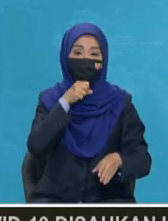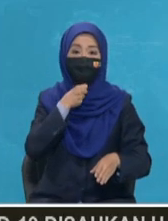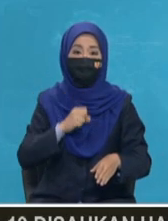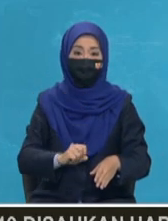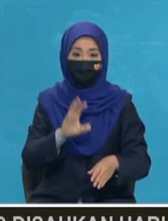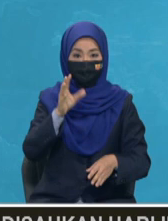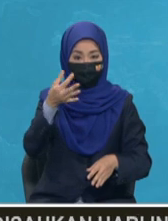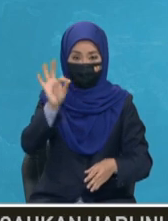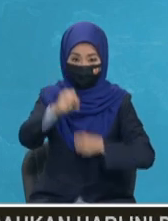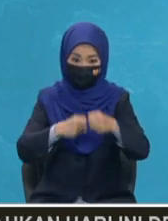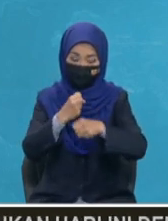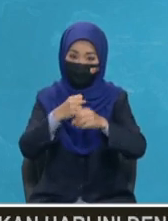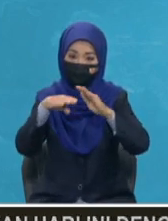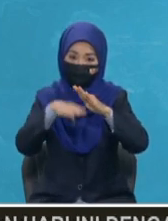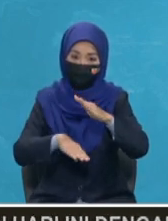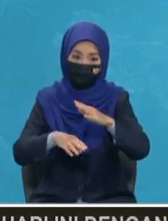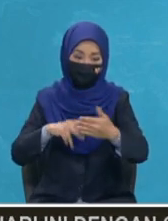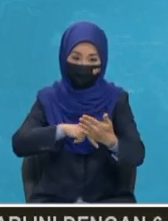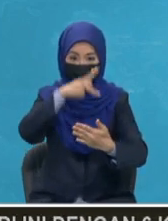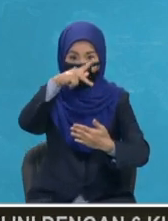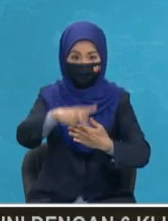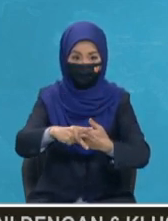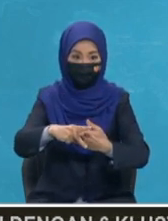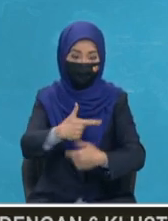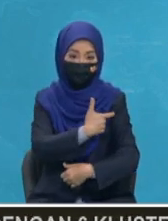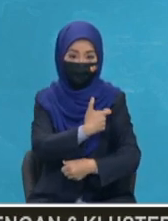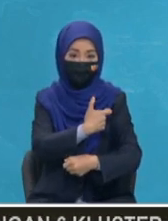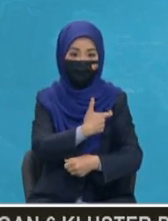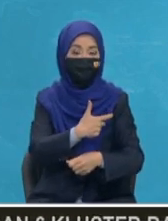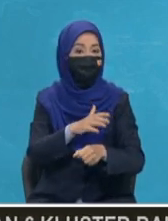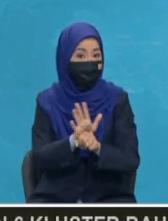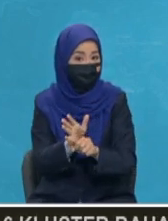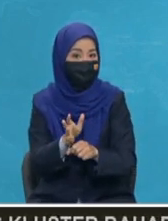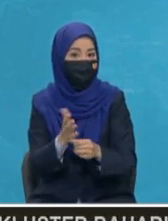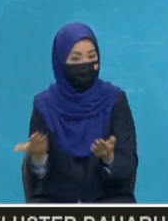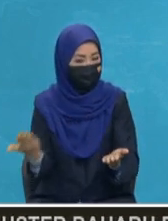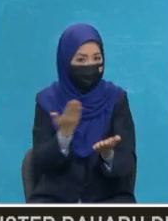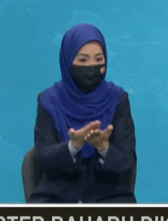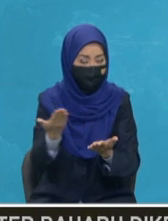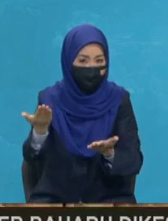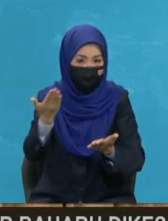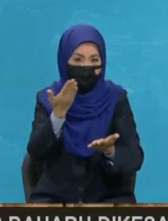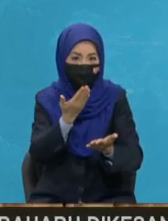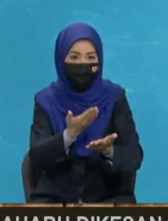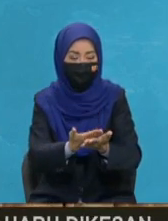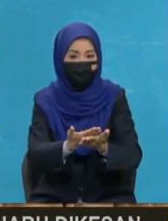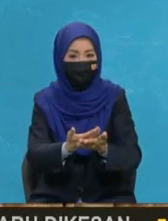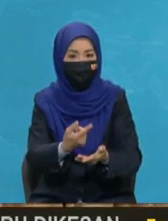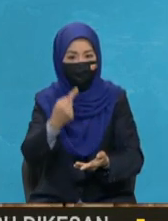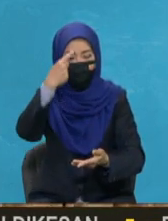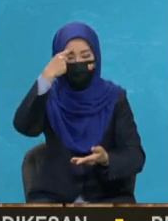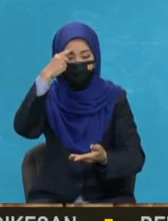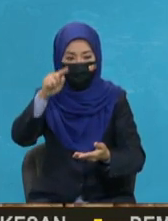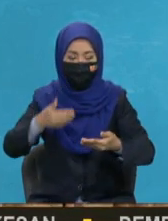tahun kebawah program vaksinasi kebangsaan sedang lebih tidak mempertimbangkan cadangan untuk memberikan suntikan